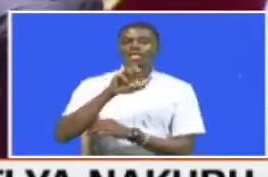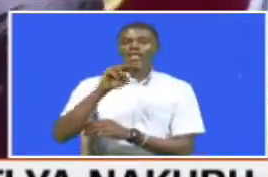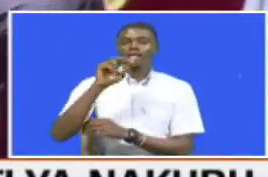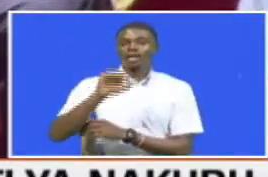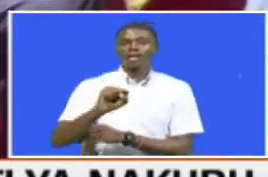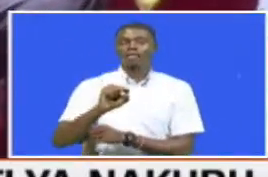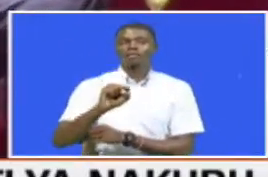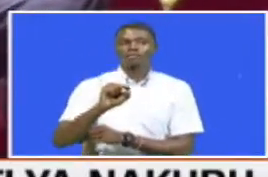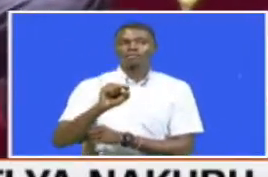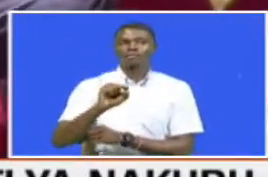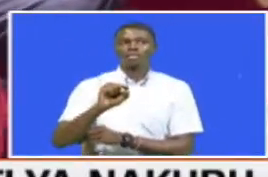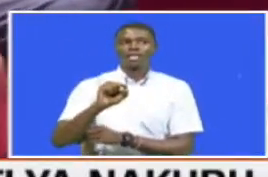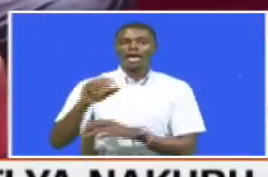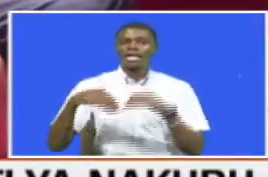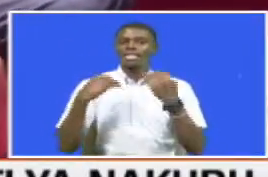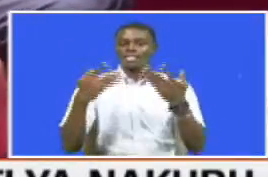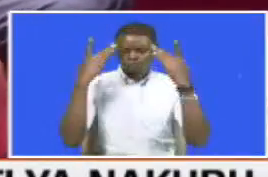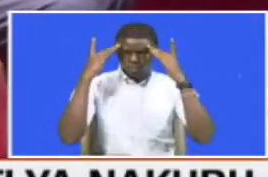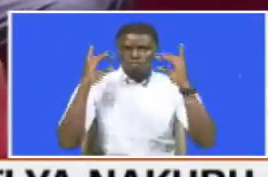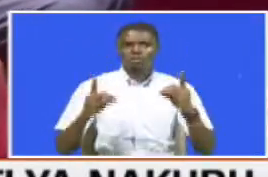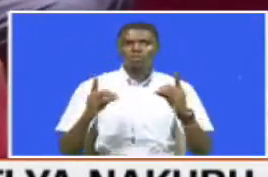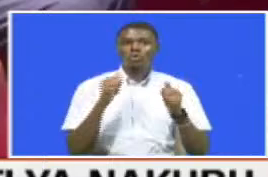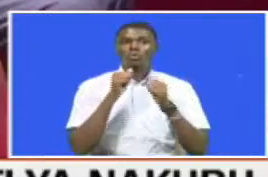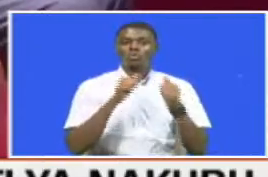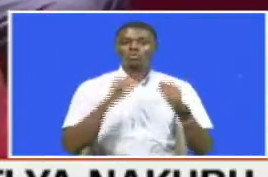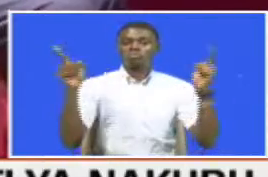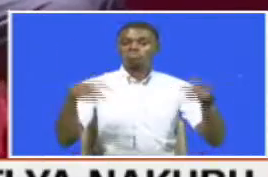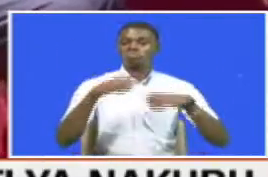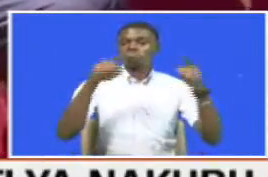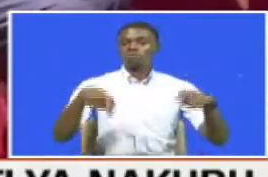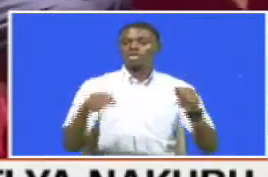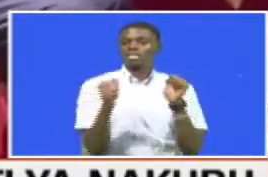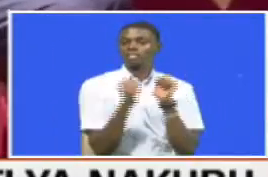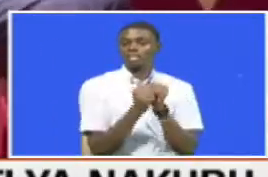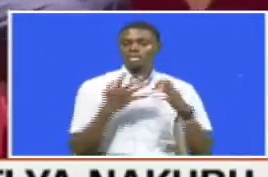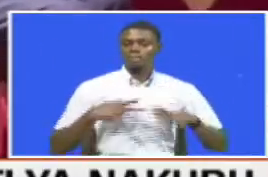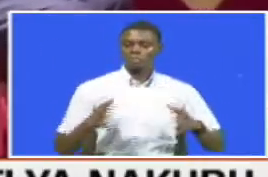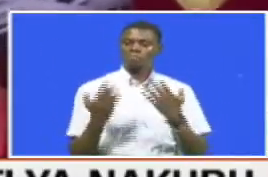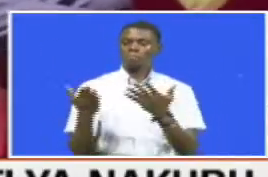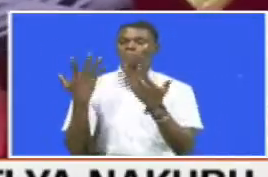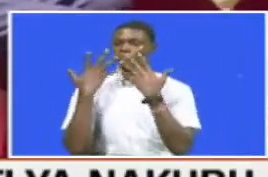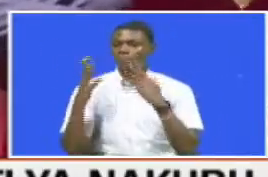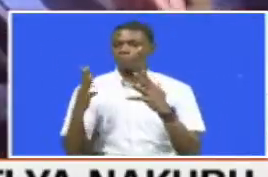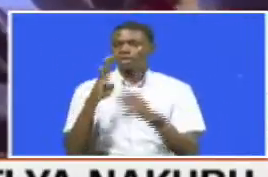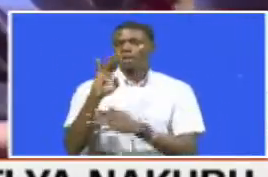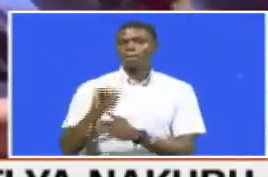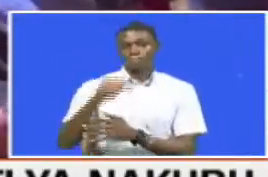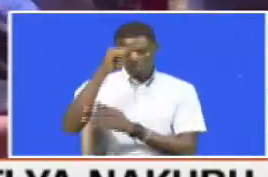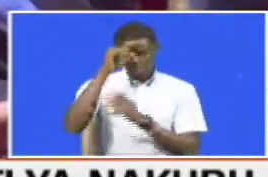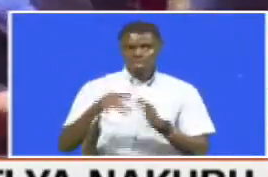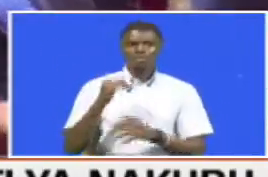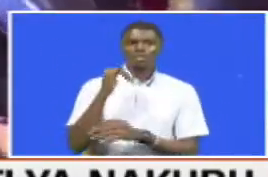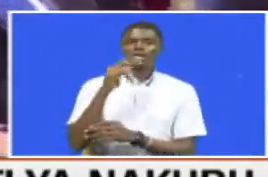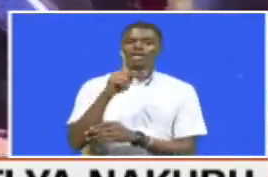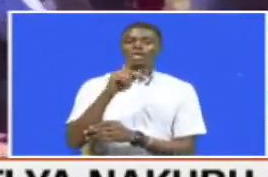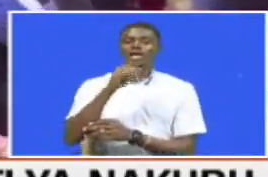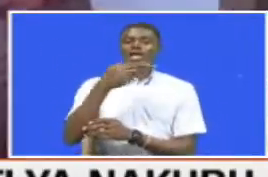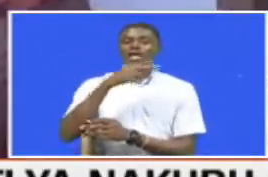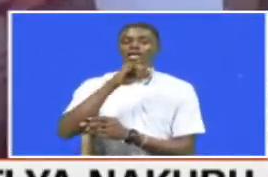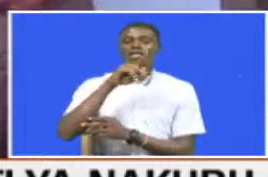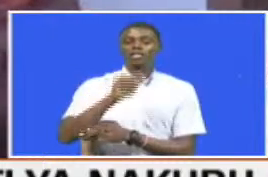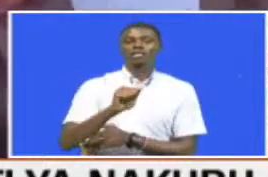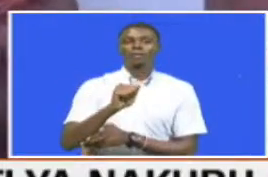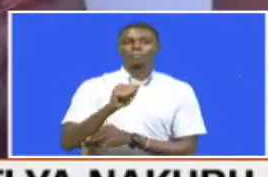Oktoba 18 alitoa uamuzi ulioharamisha orodha iliyokuwa imewasilishwa na gavana Kihika kwa bunge la kaunti ya